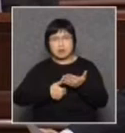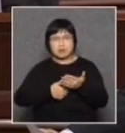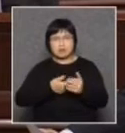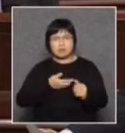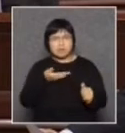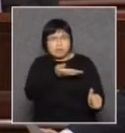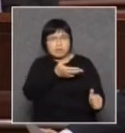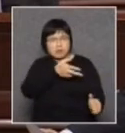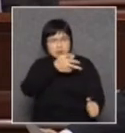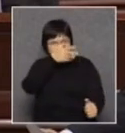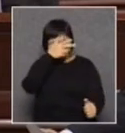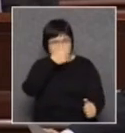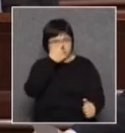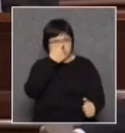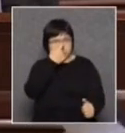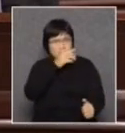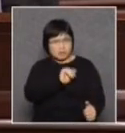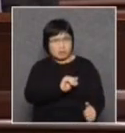梁振英頭上去呢？